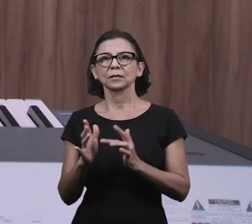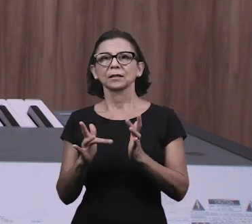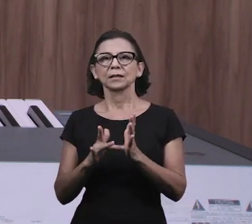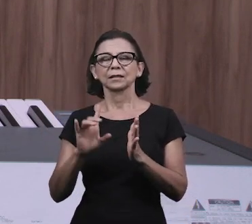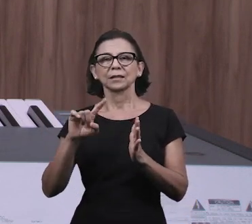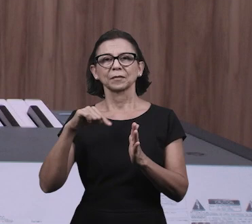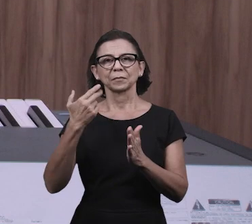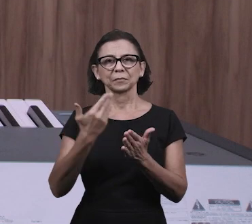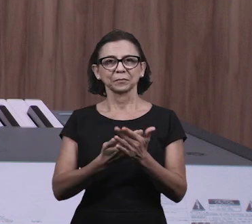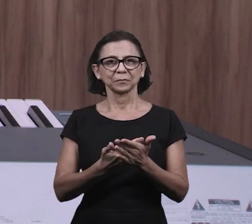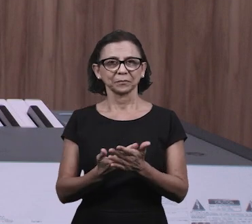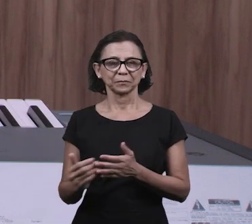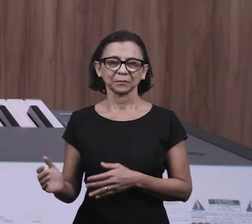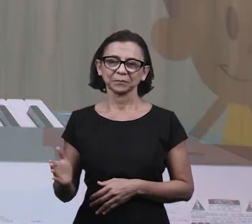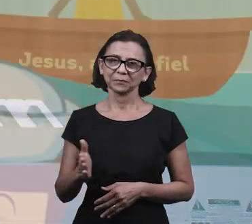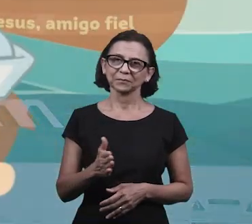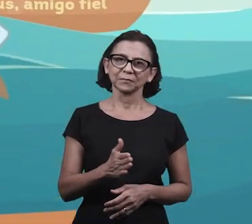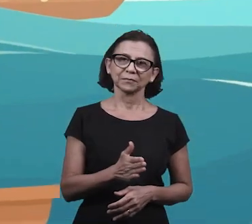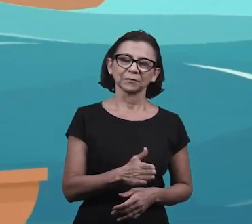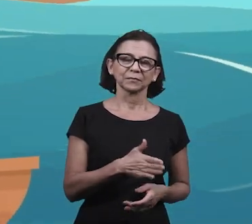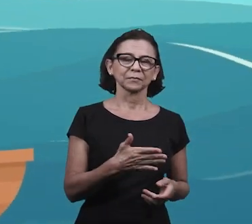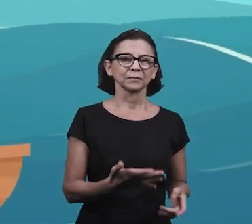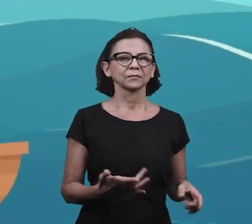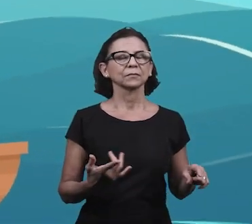gauche. La paix du Seigneur et la prochaine étude.